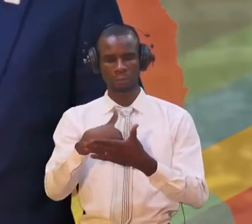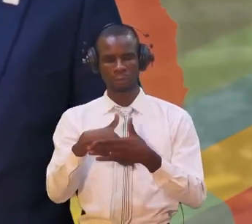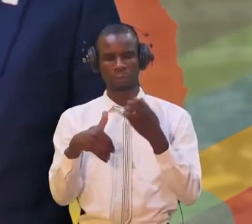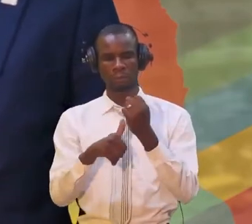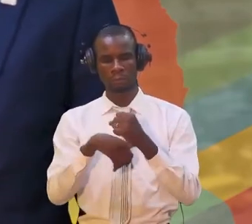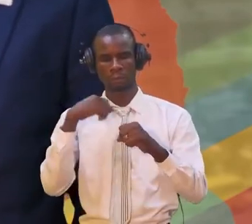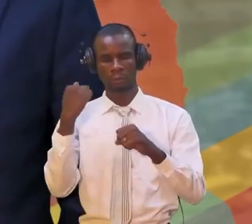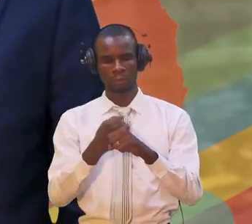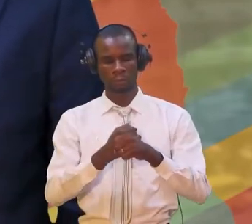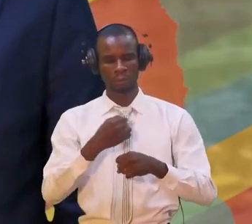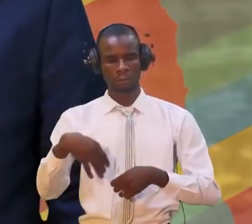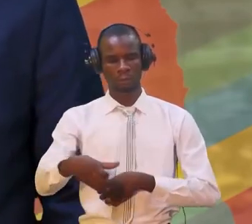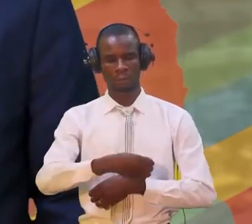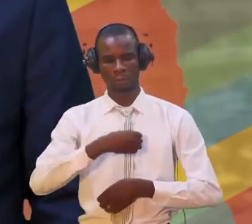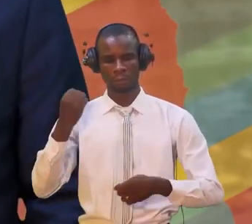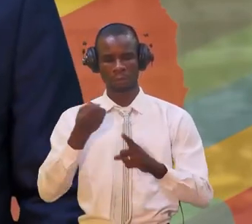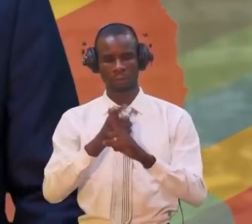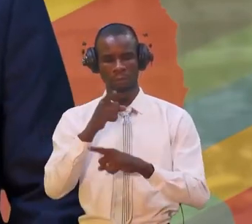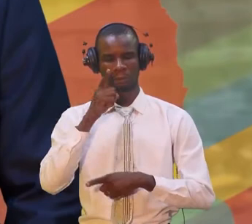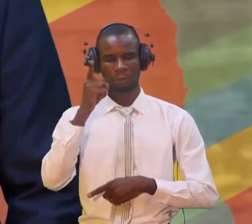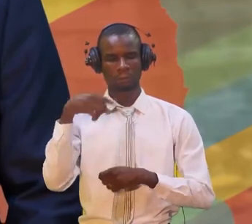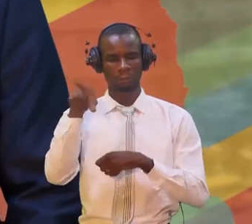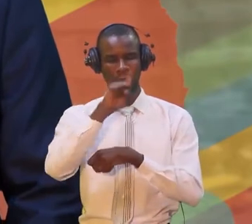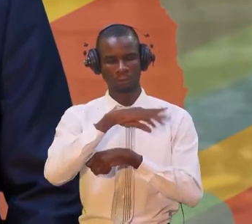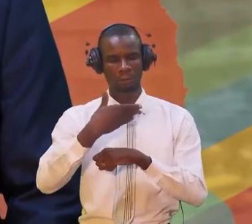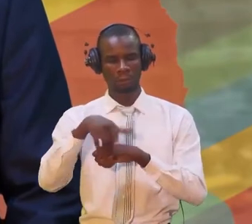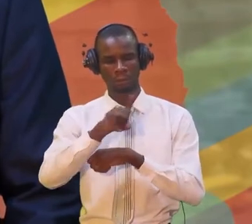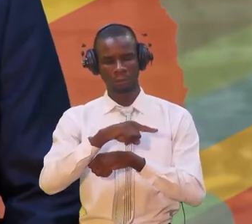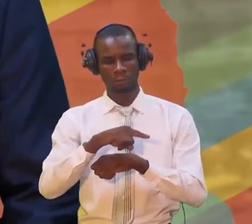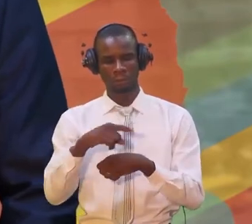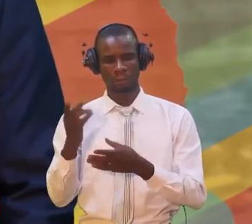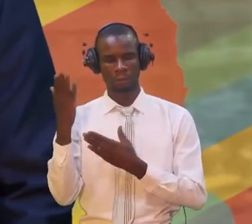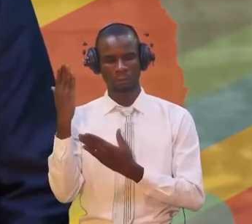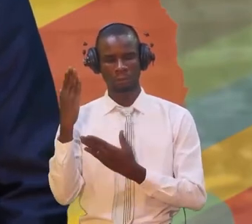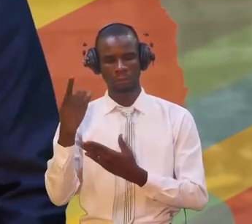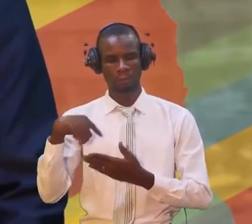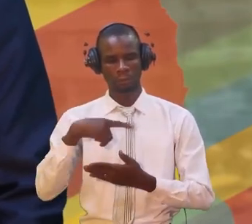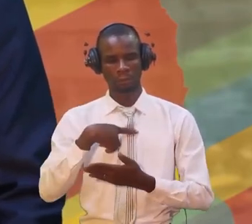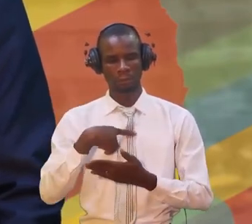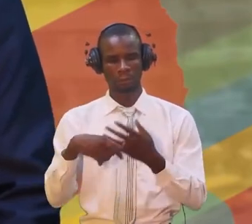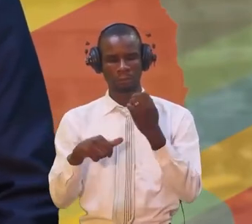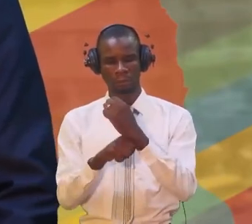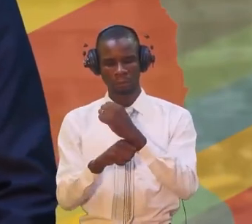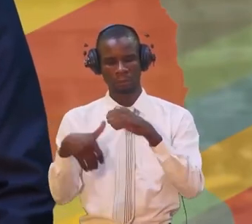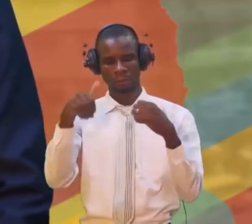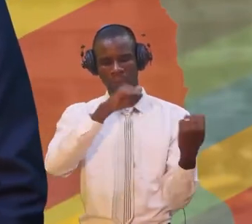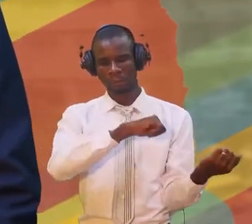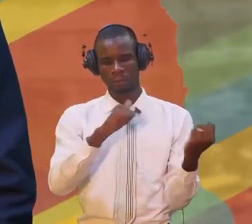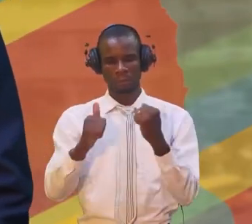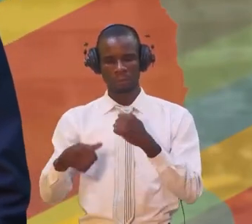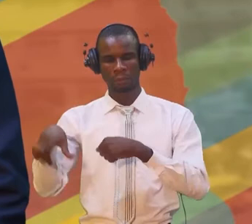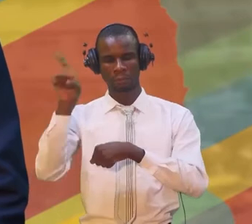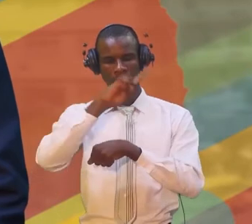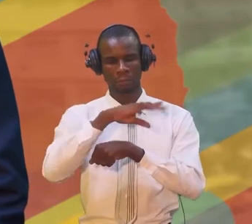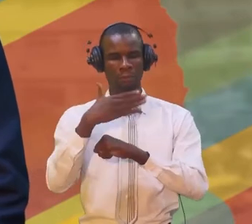sababu ya wingi wa fadhili zako na kwa njia ya pekee kwa sababu ya mioyo ya